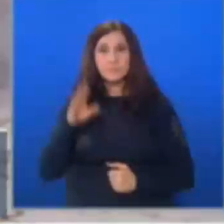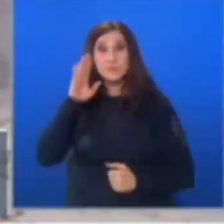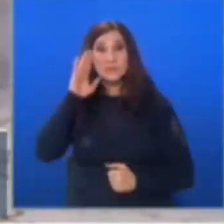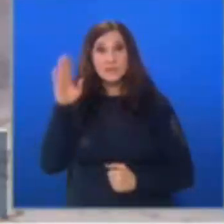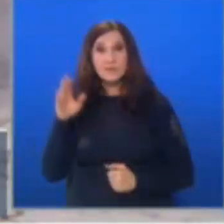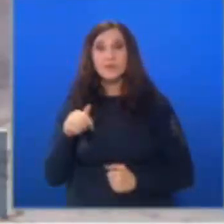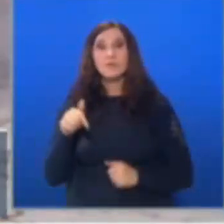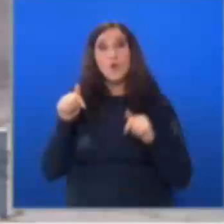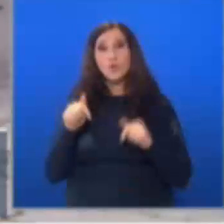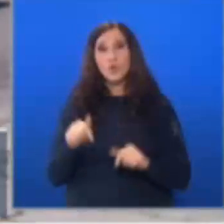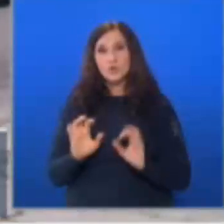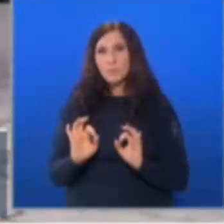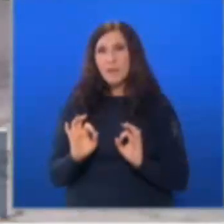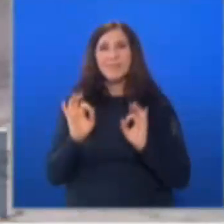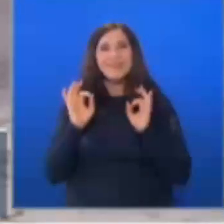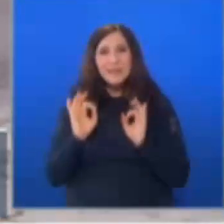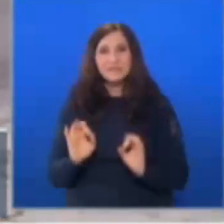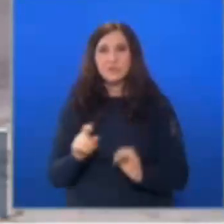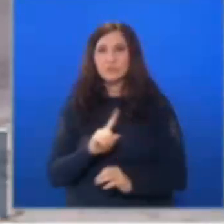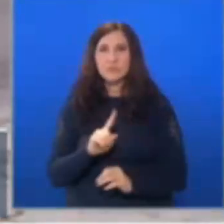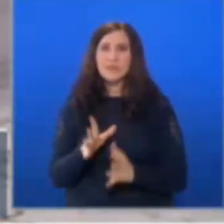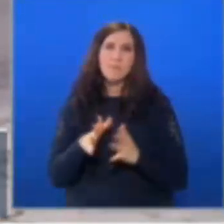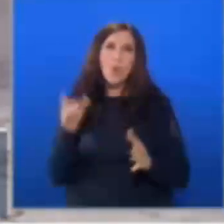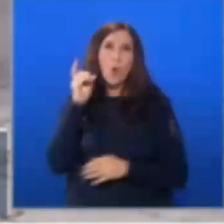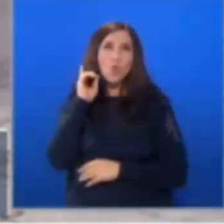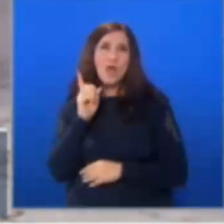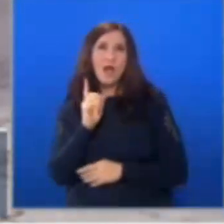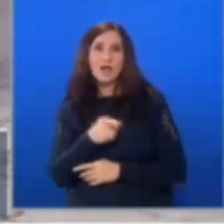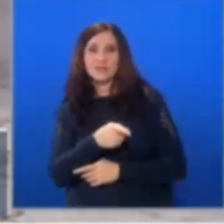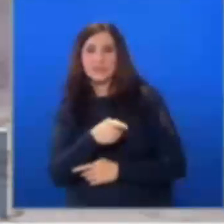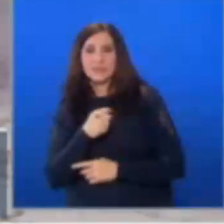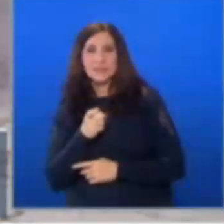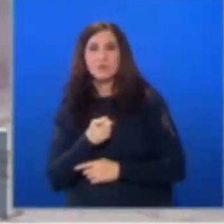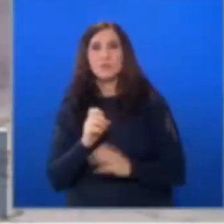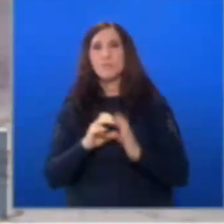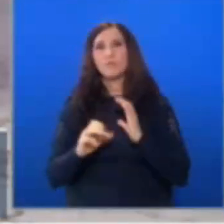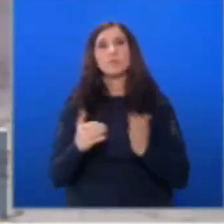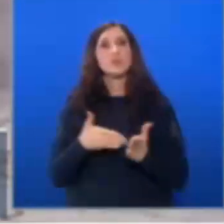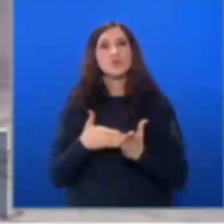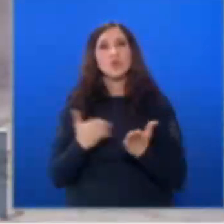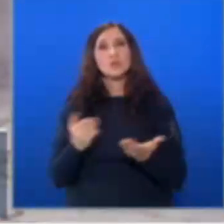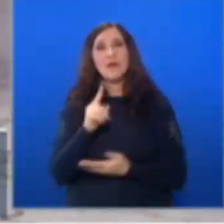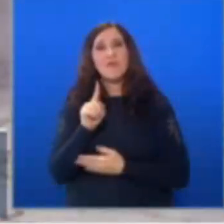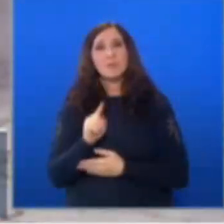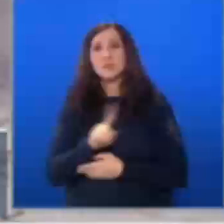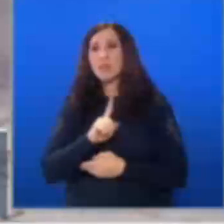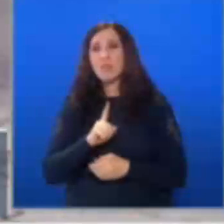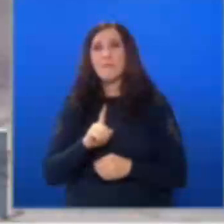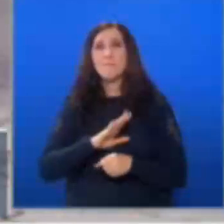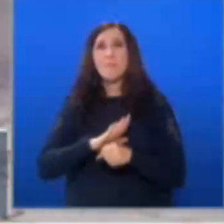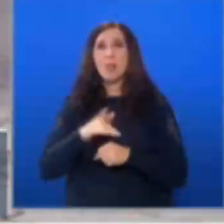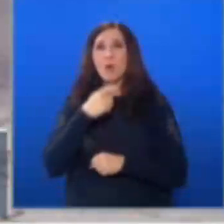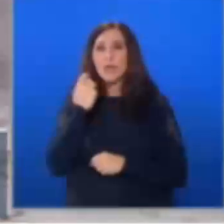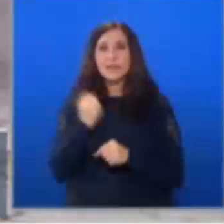Здравейте! До този момент действително не са много наказаните стрелци по автобуси, защото става дума предимно за непълнолетни